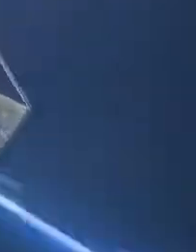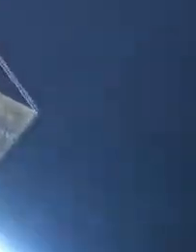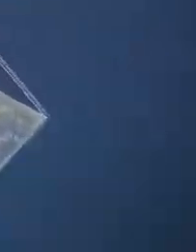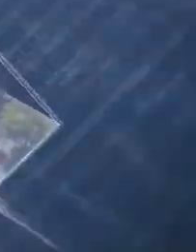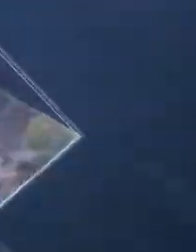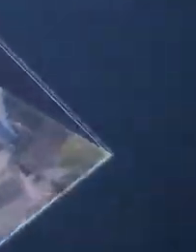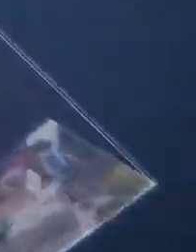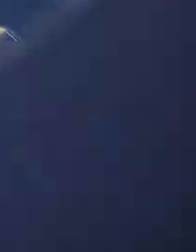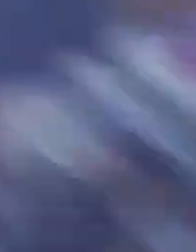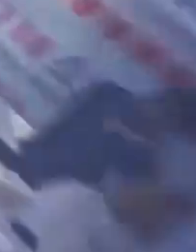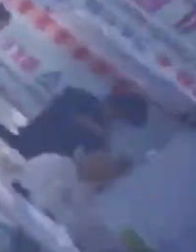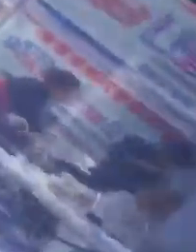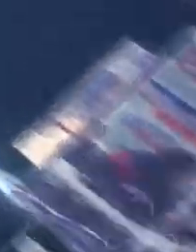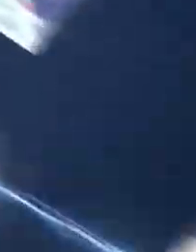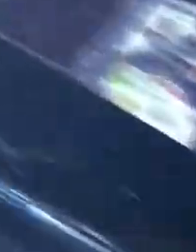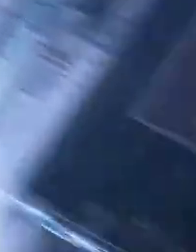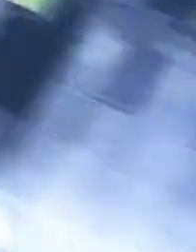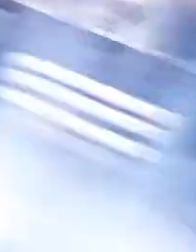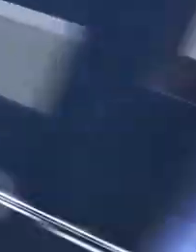으